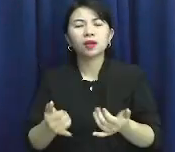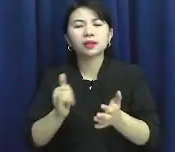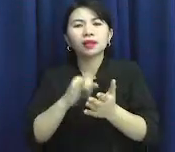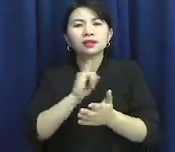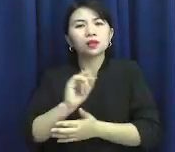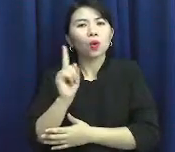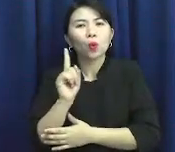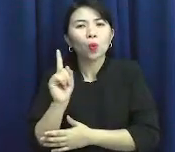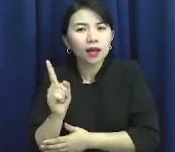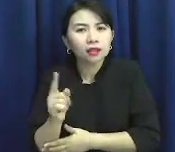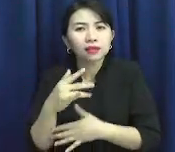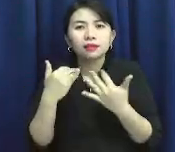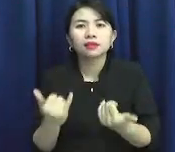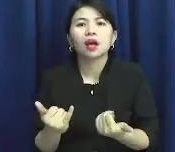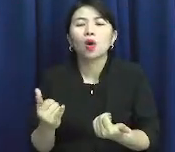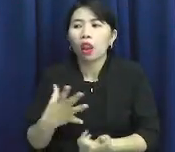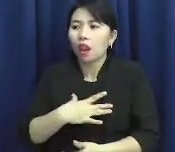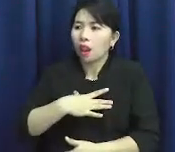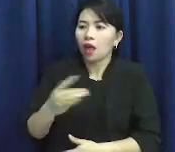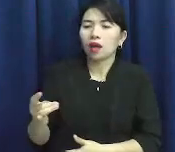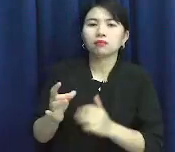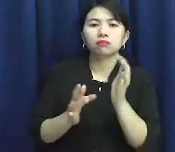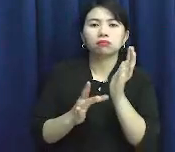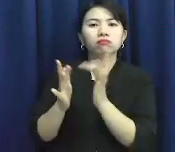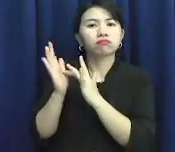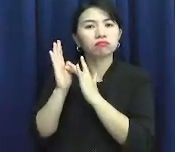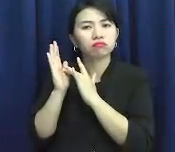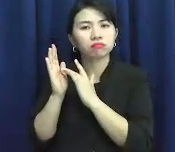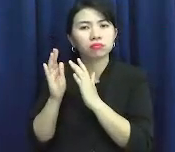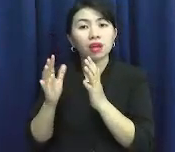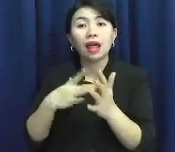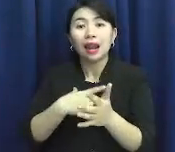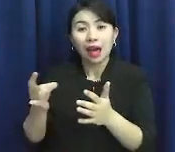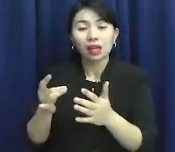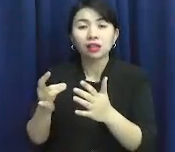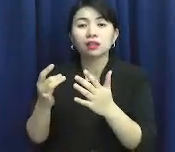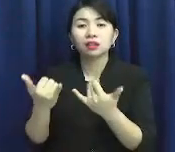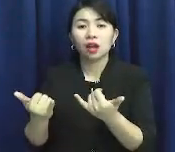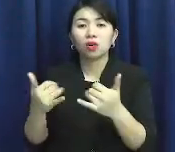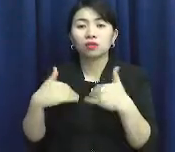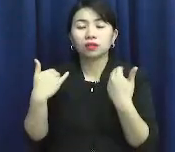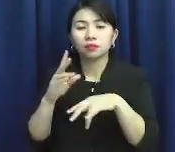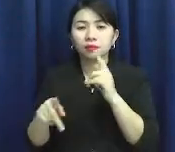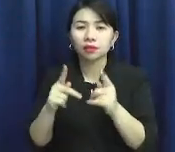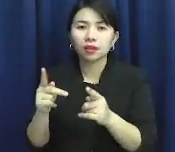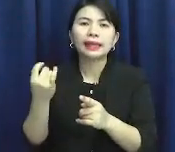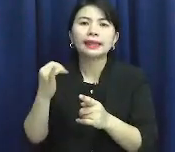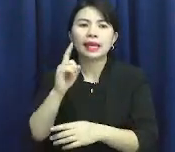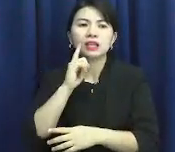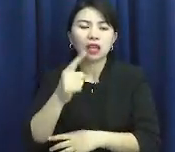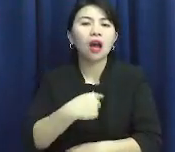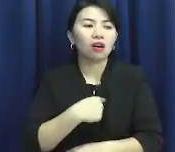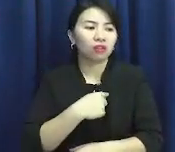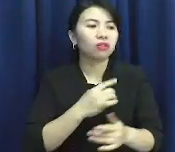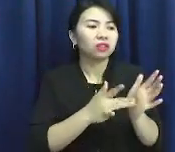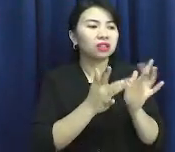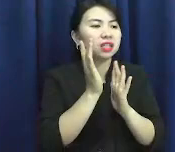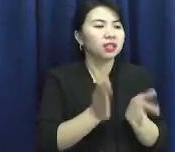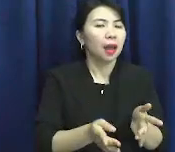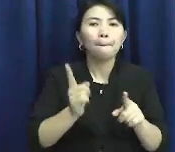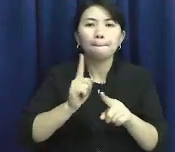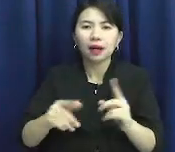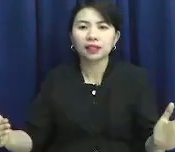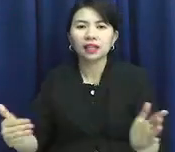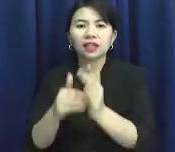ngayon. Yan yung klase ng Christianity na gusto nila. Magpapahayag ka lang na ikaw ay Kristiyano, pero ang buhay mo salungat sa pamumuhay